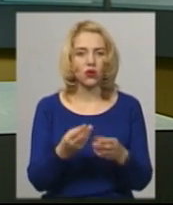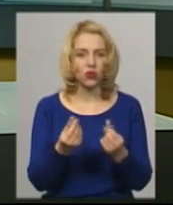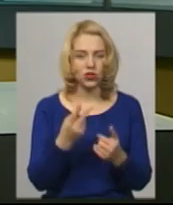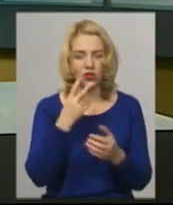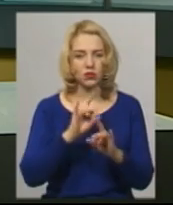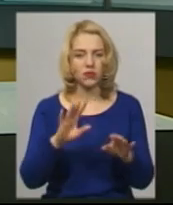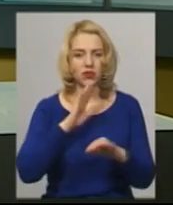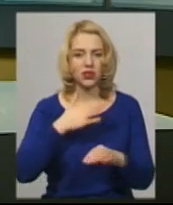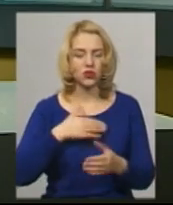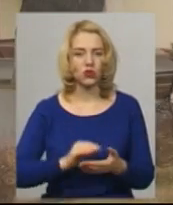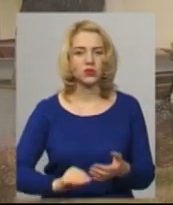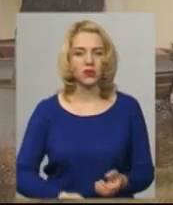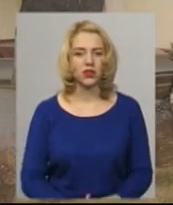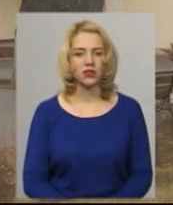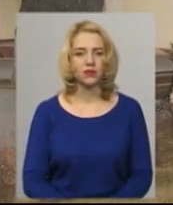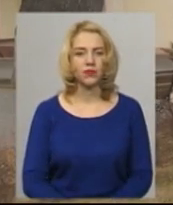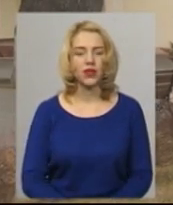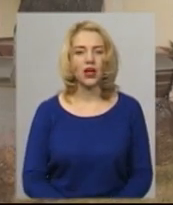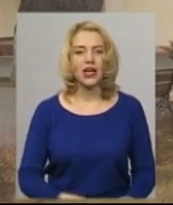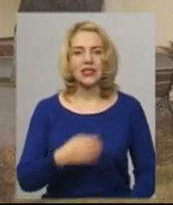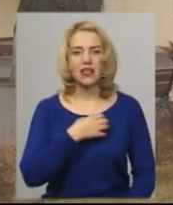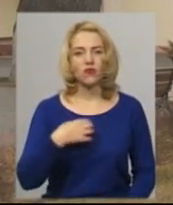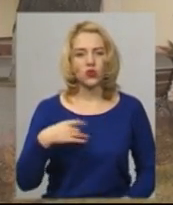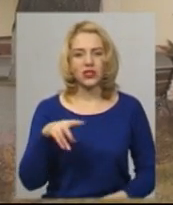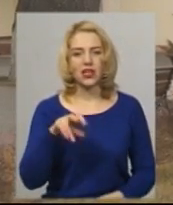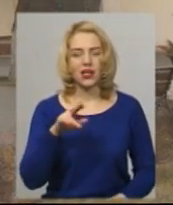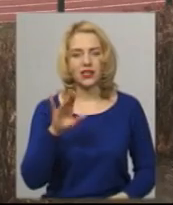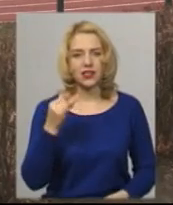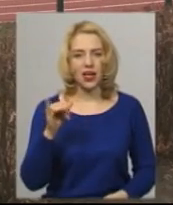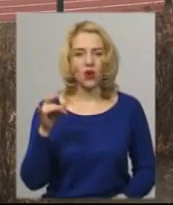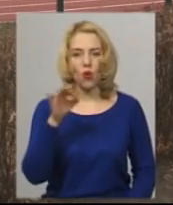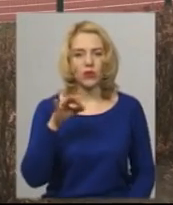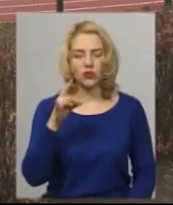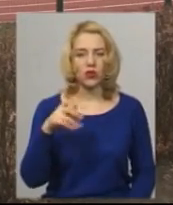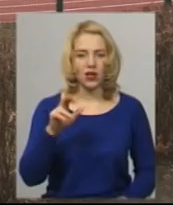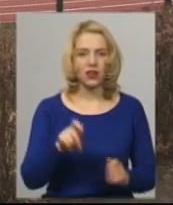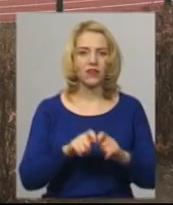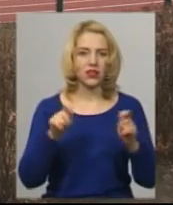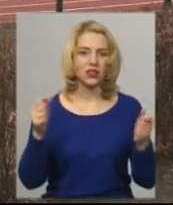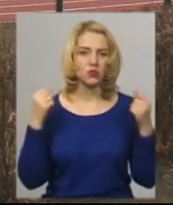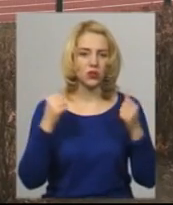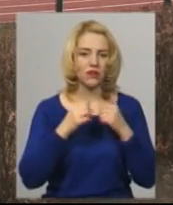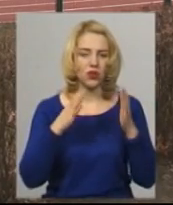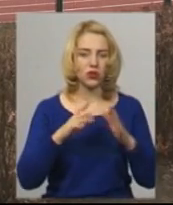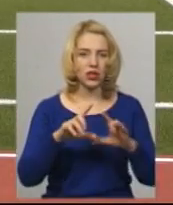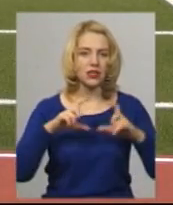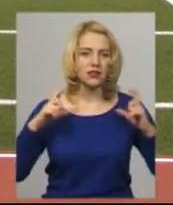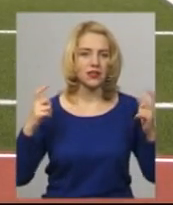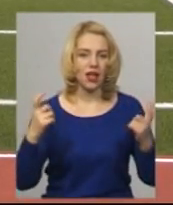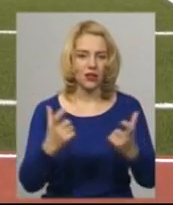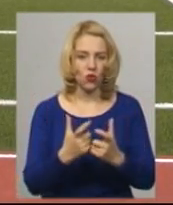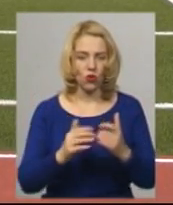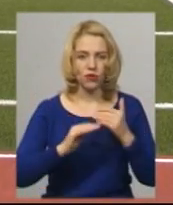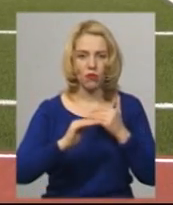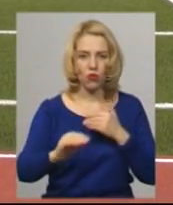Порубок. У Славутському ліцеї обласної ради відкрили спортивний комплекс. Він складається зі стадіону, на якому футбольне